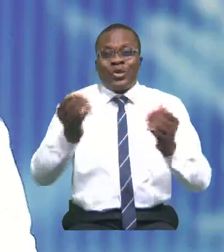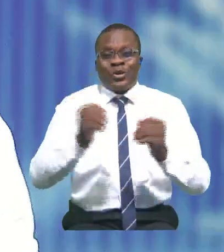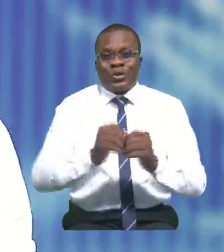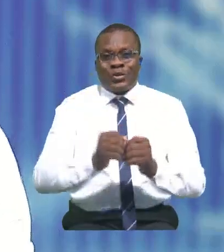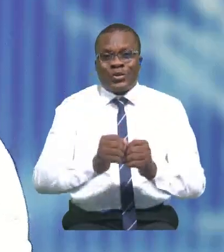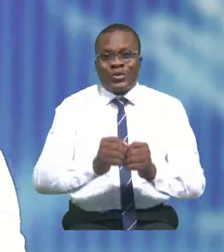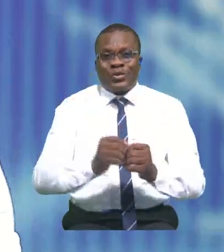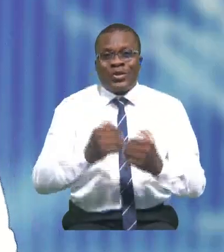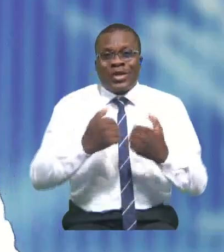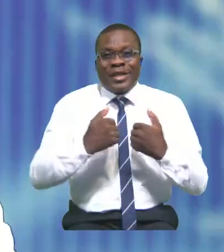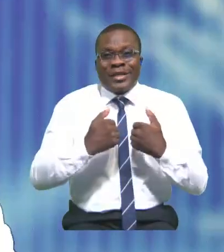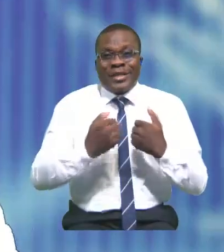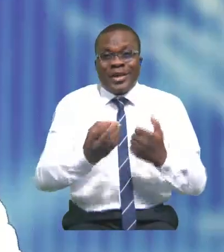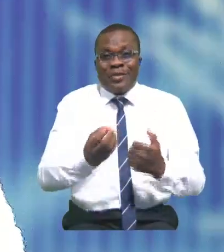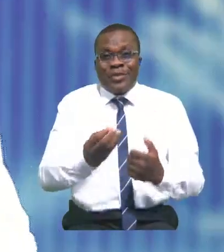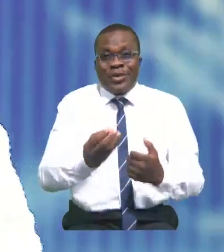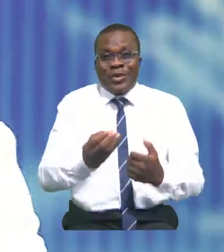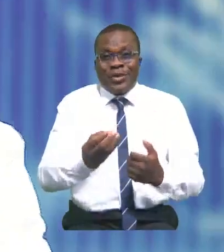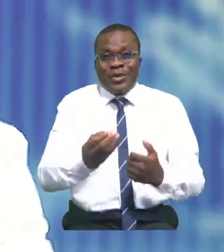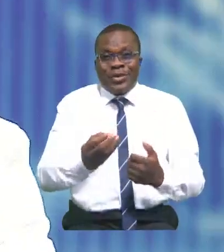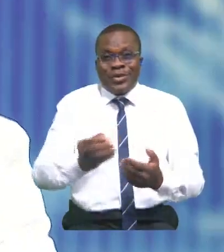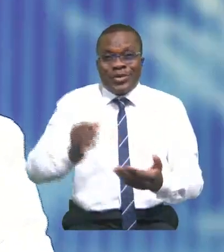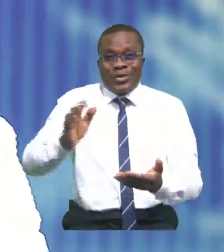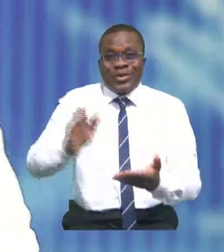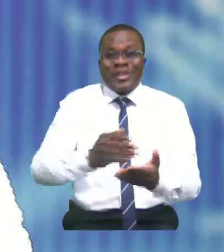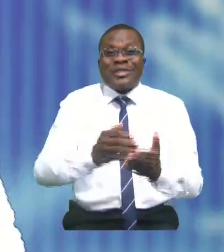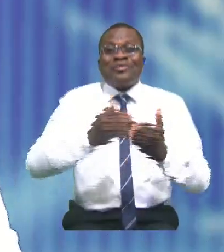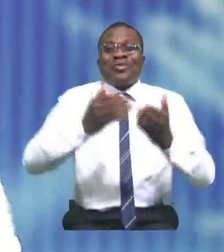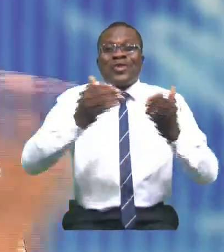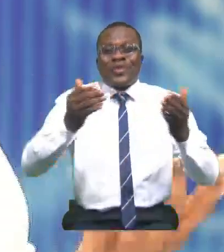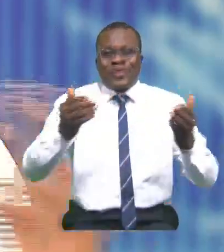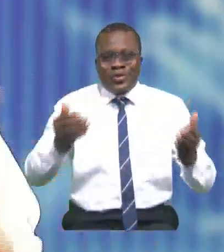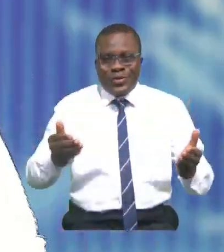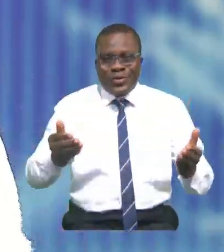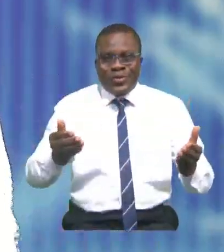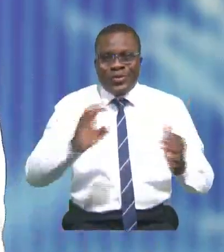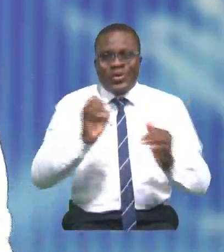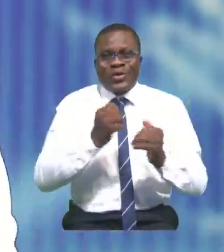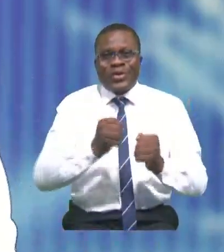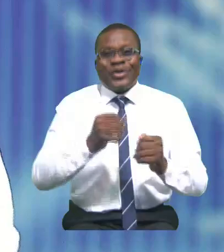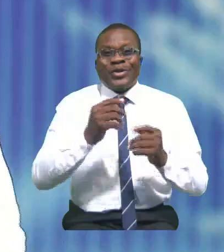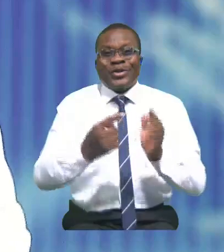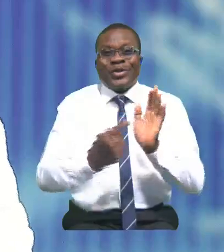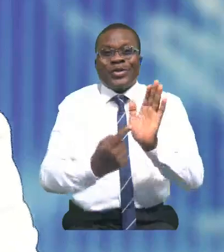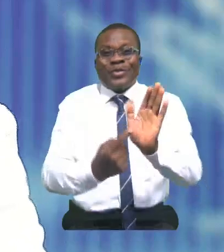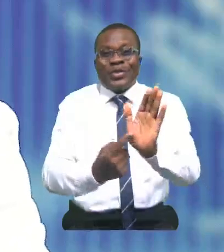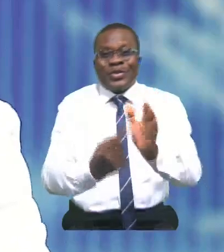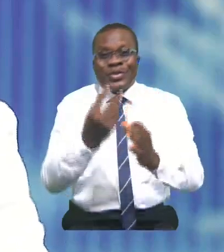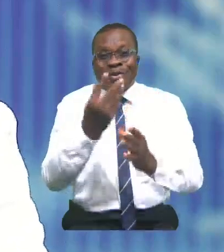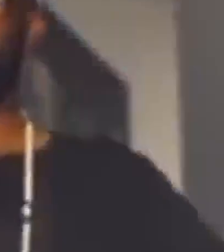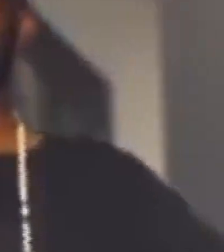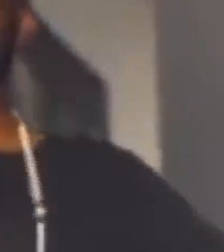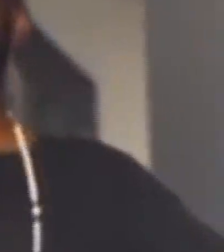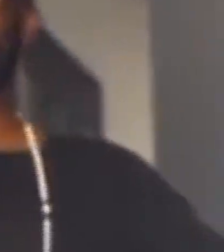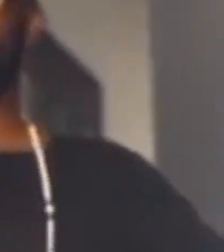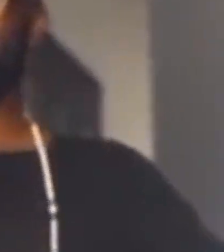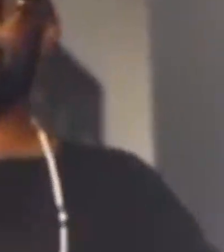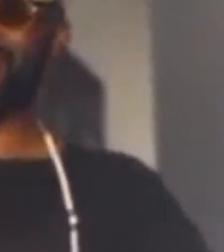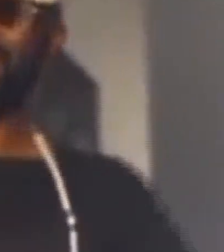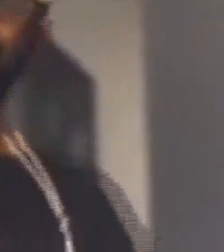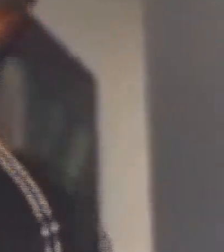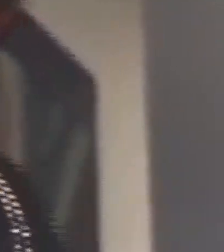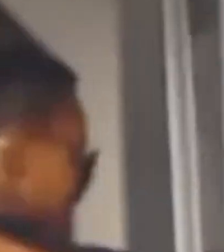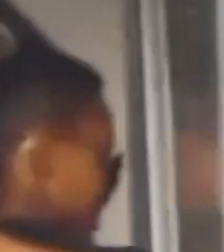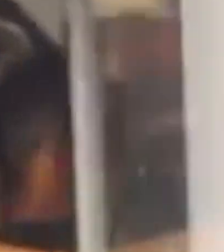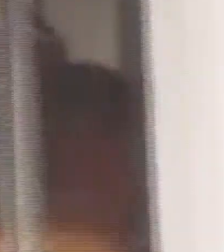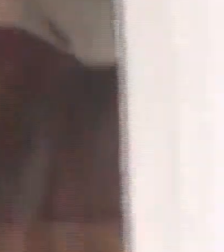un peu beaucoup je le MAN de nous pour